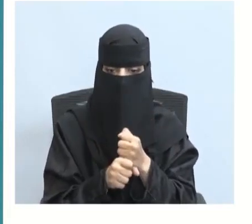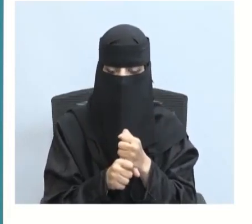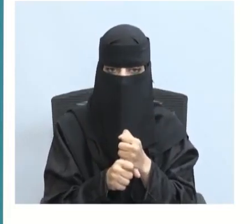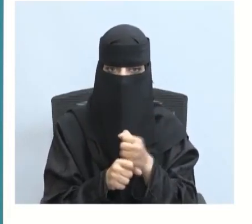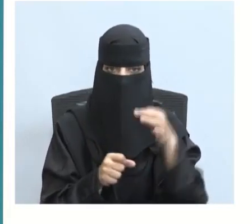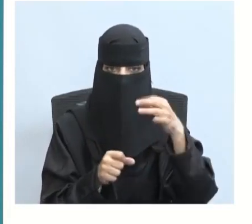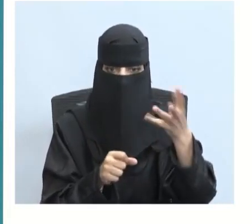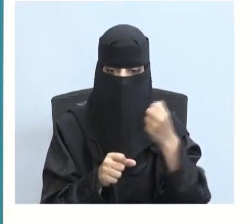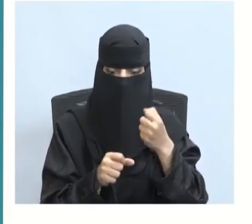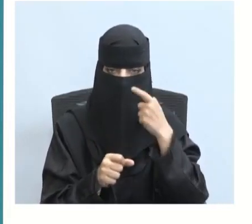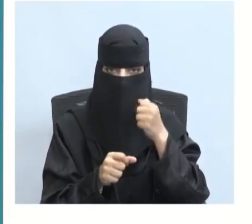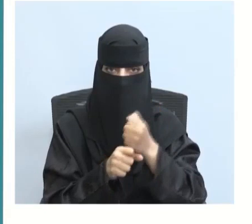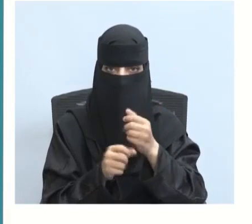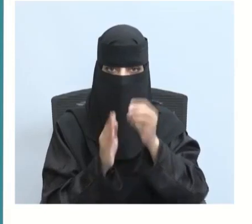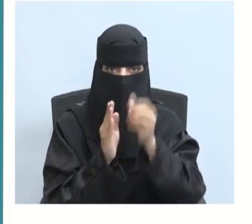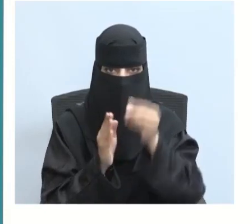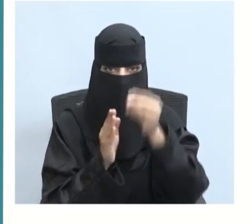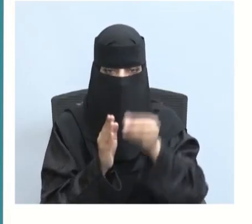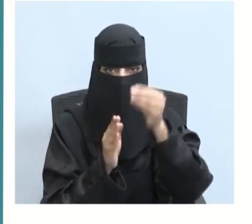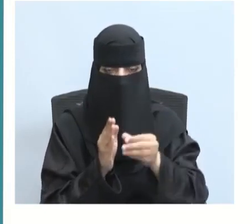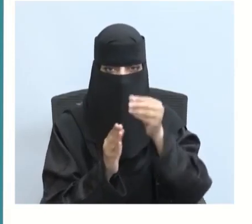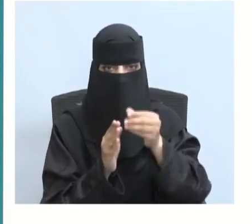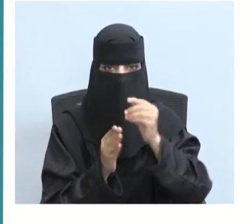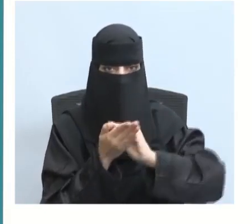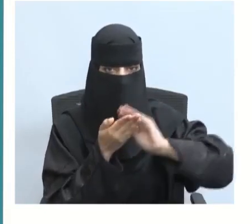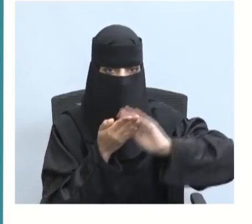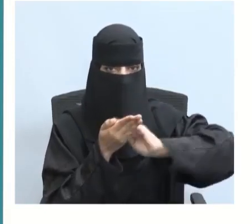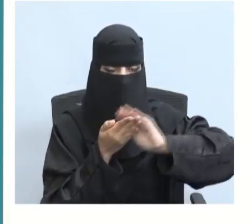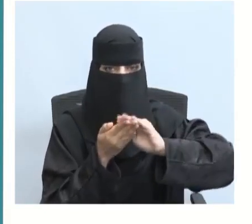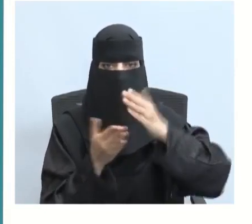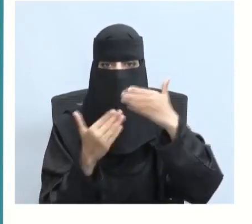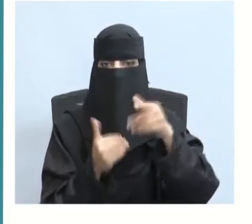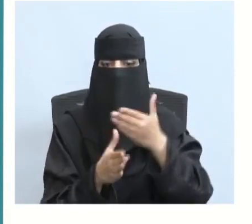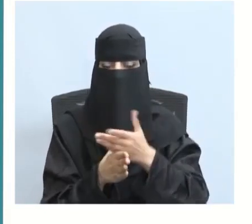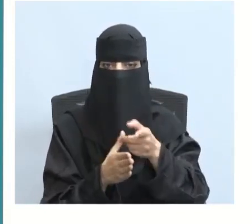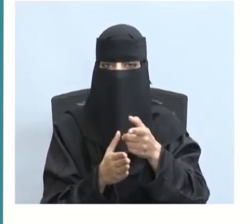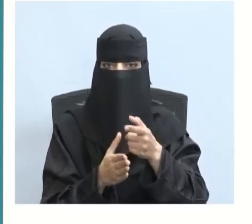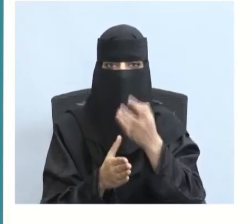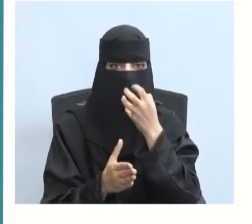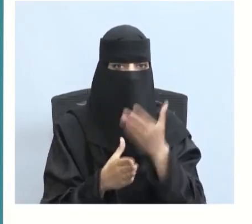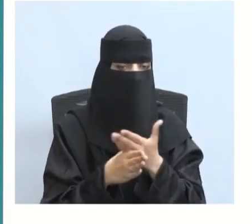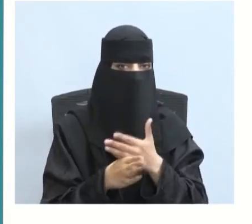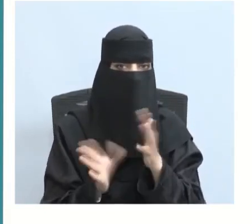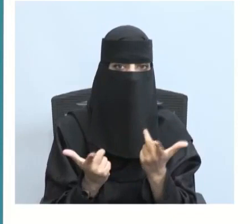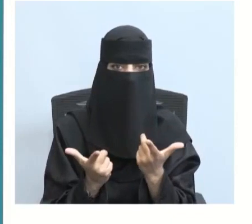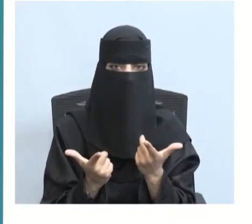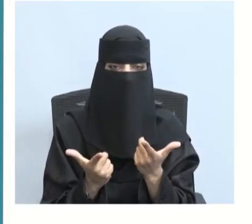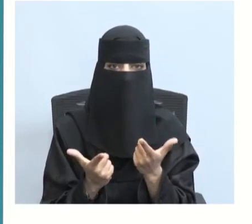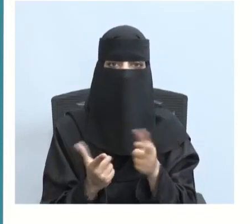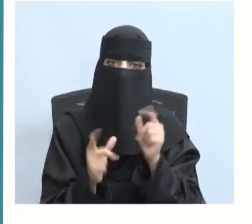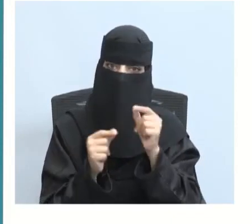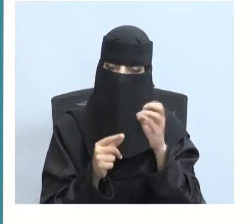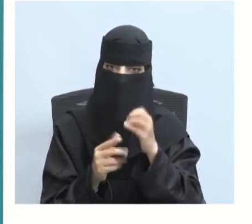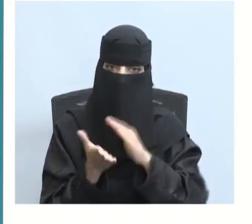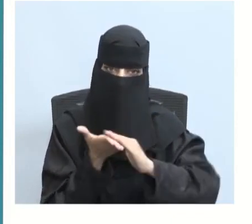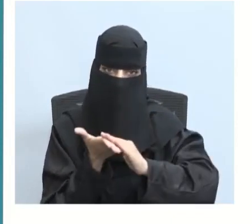ورق الصنفره حتى نقوم بصنفره الخشب يصبح ساخنا لماذا رائعون